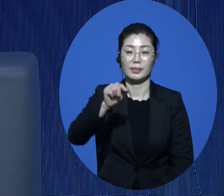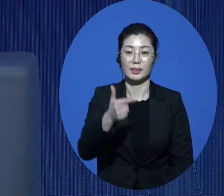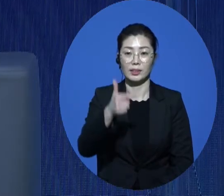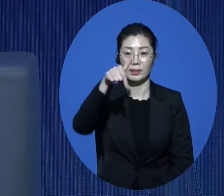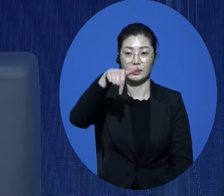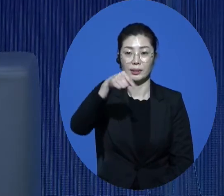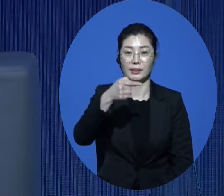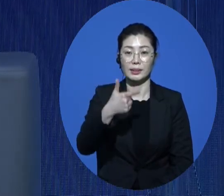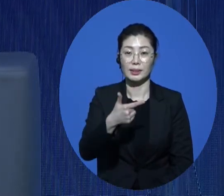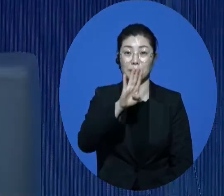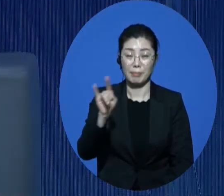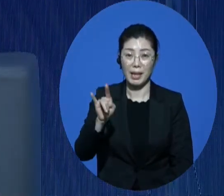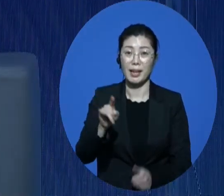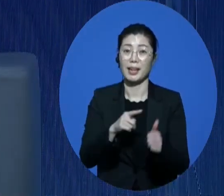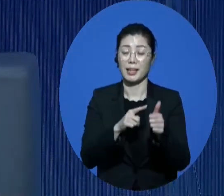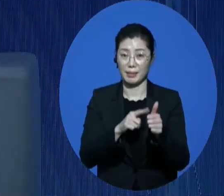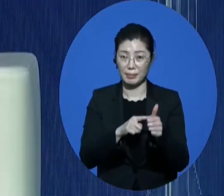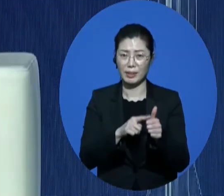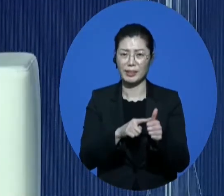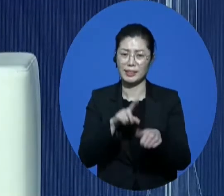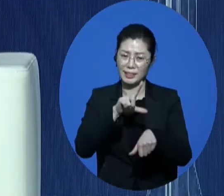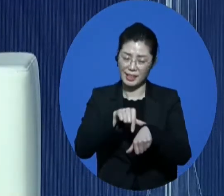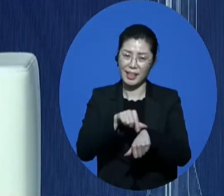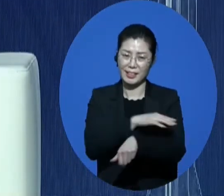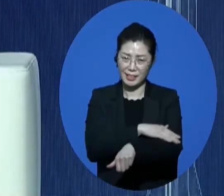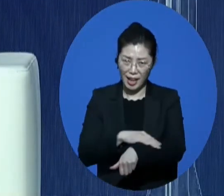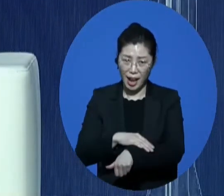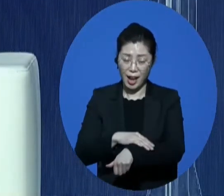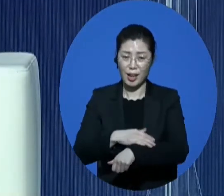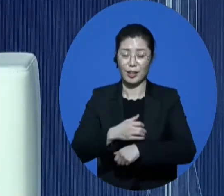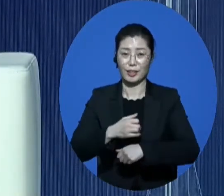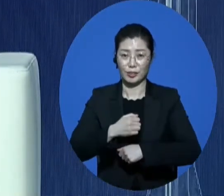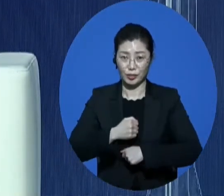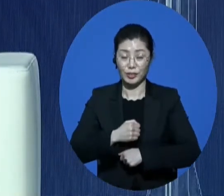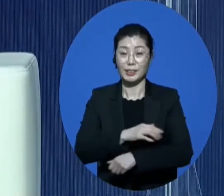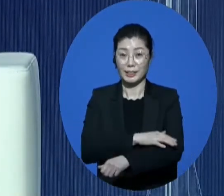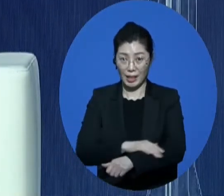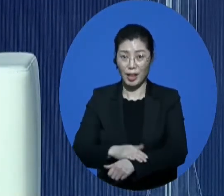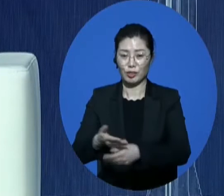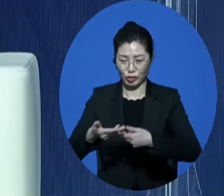전금배 발제자님 시간을 잘 이렇게 지켜주셨죠?